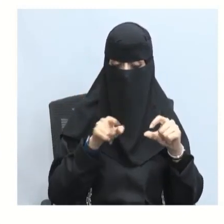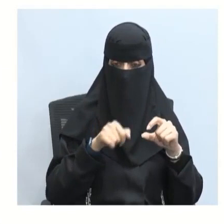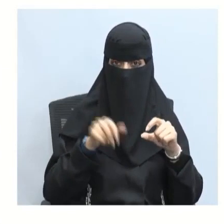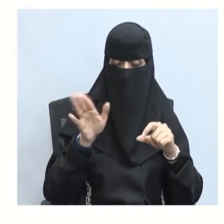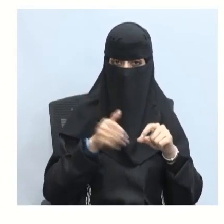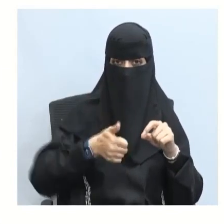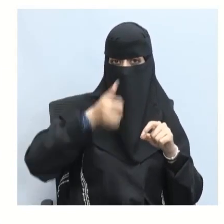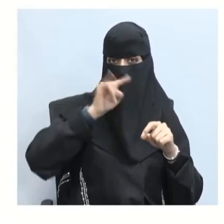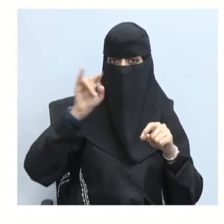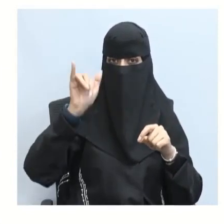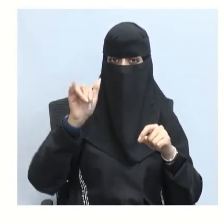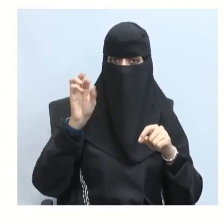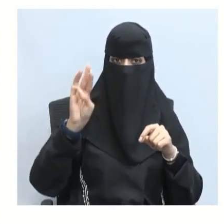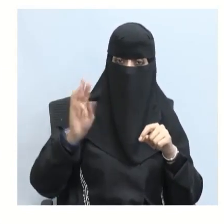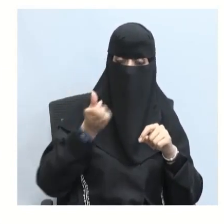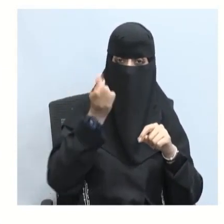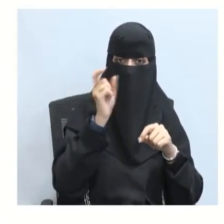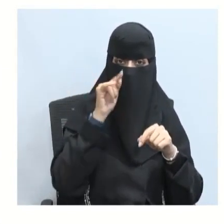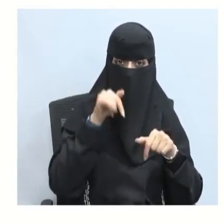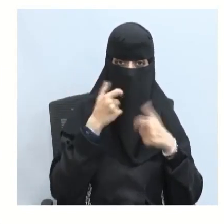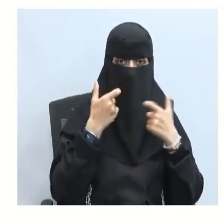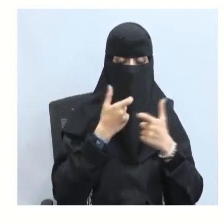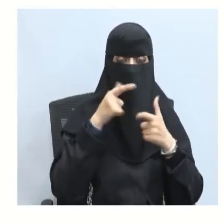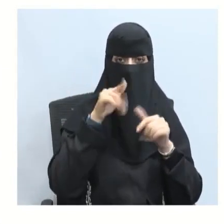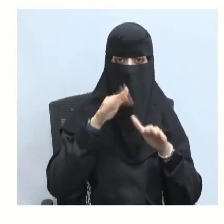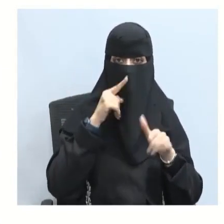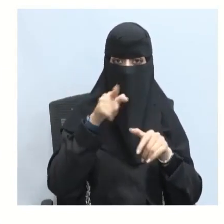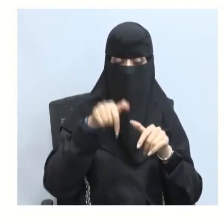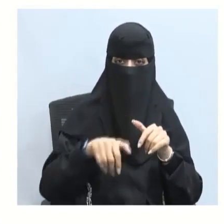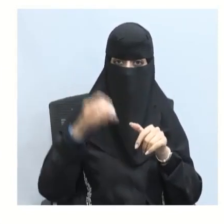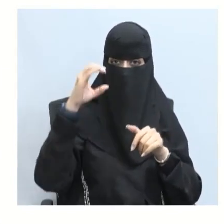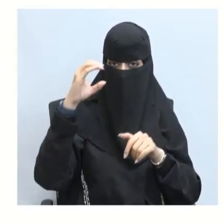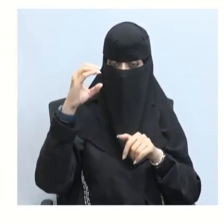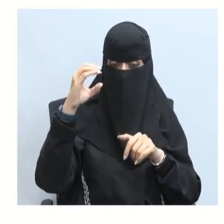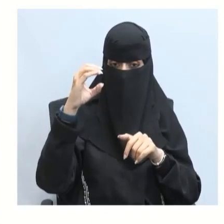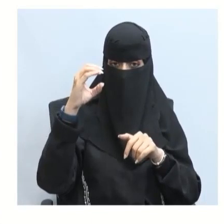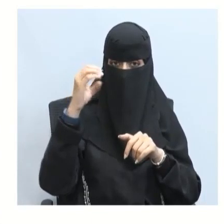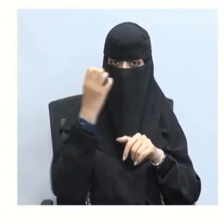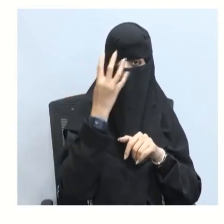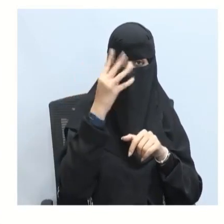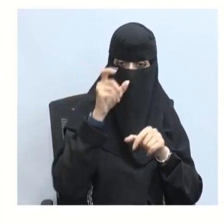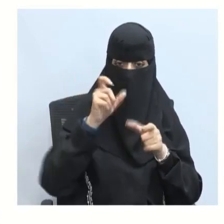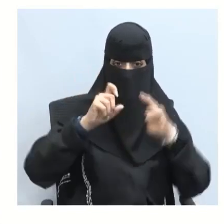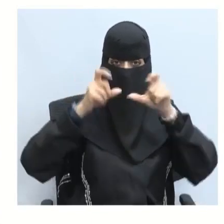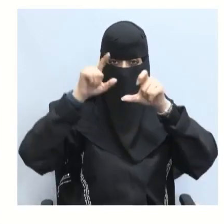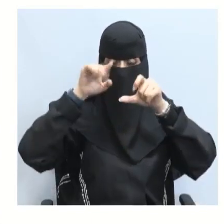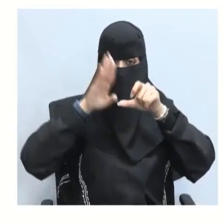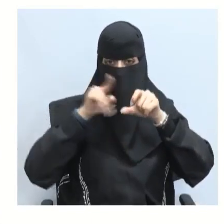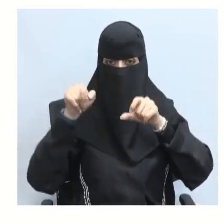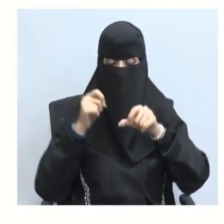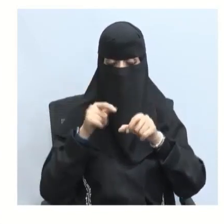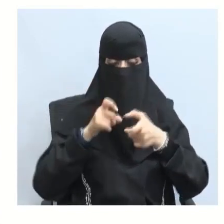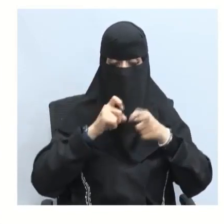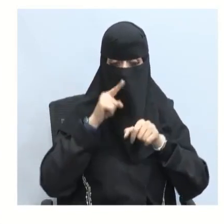الايثان احسنتم الايثان اذا لاحظ معي هنا سي وحولها اربع ذرات هيدروجين هنا